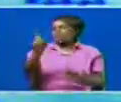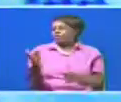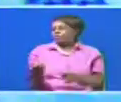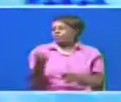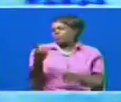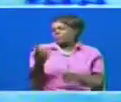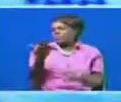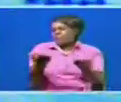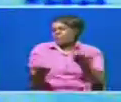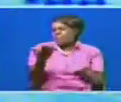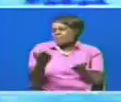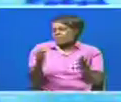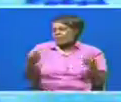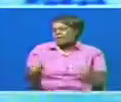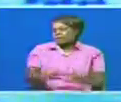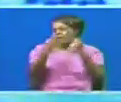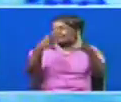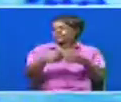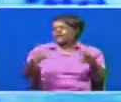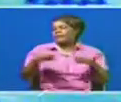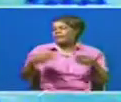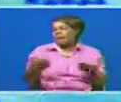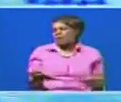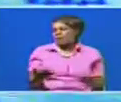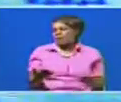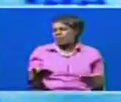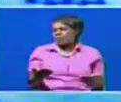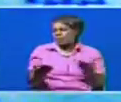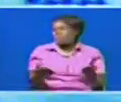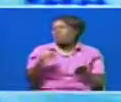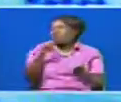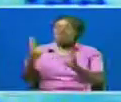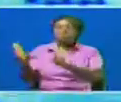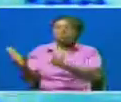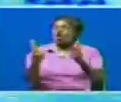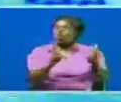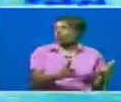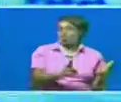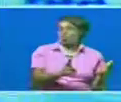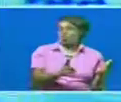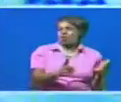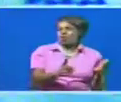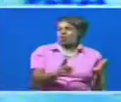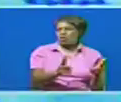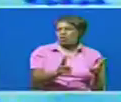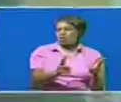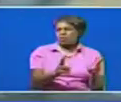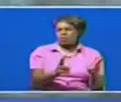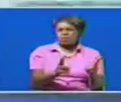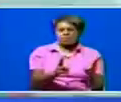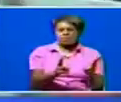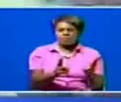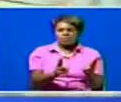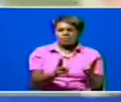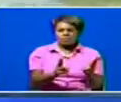kuwa huenda chanzo cha ajali hapo kinazidi mtazamo wa kawaida. Mark na Maswa na taarifa hiyo kuhusu mikosi.